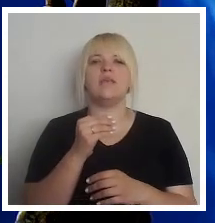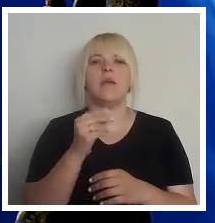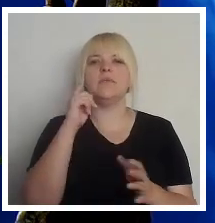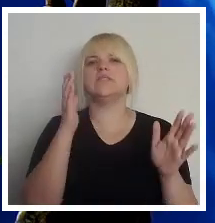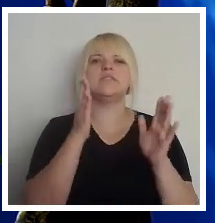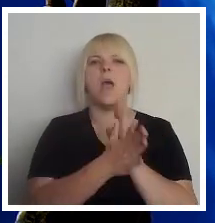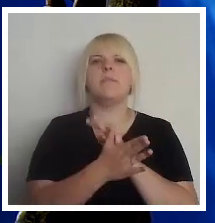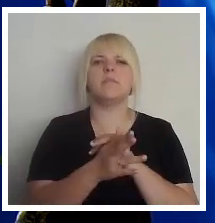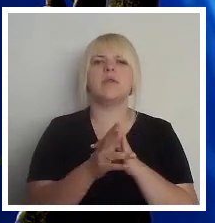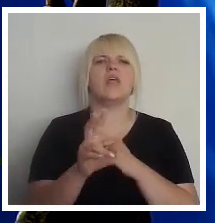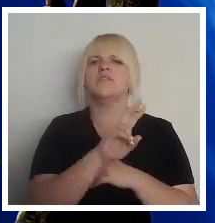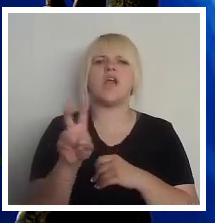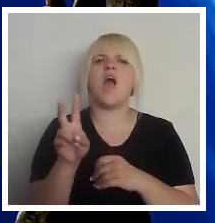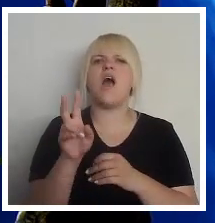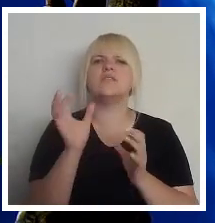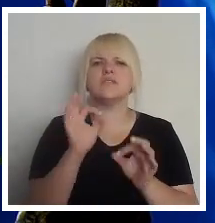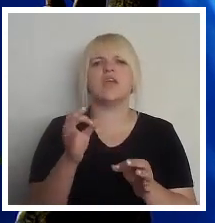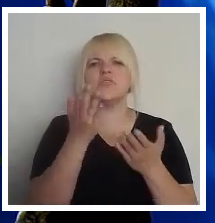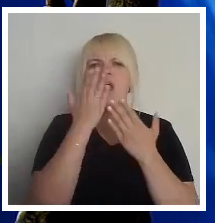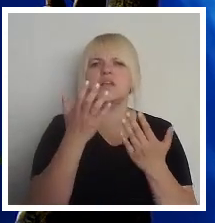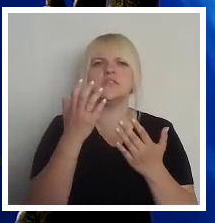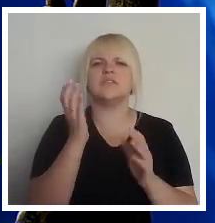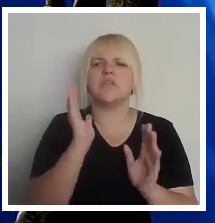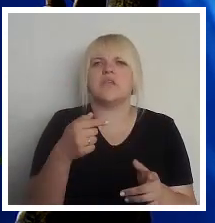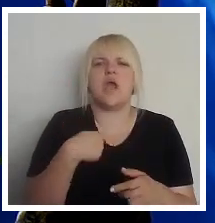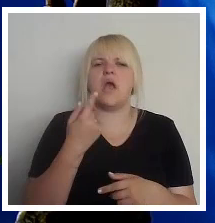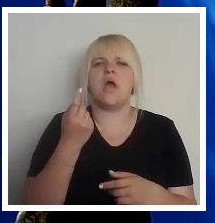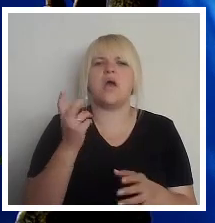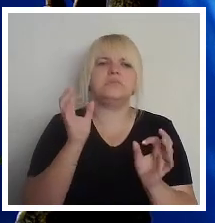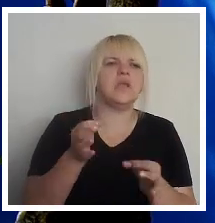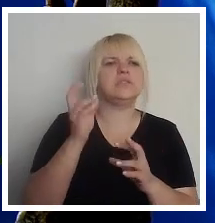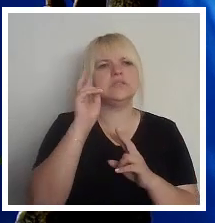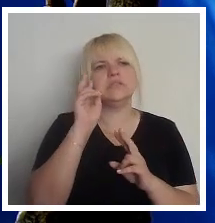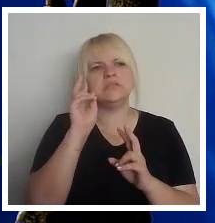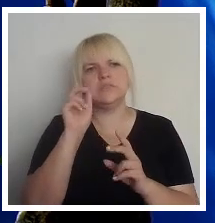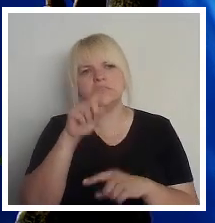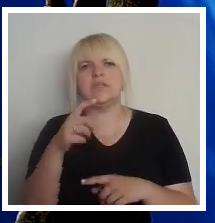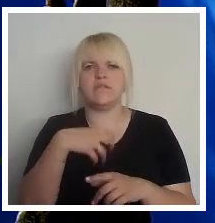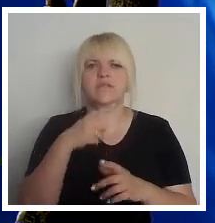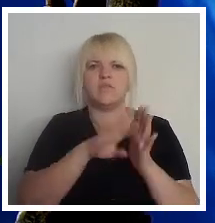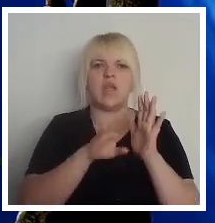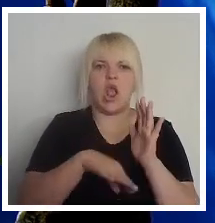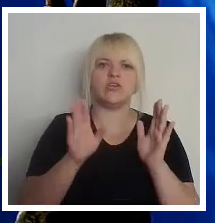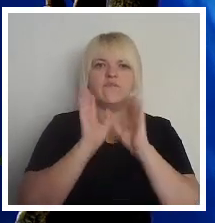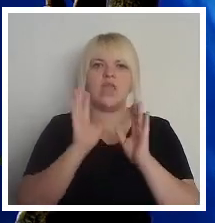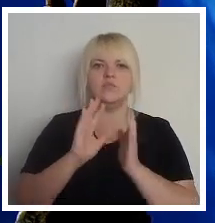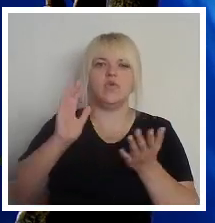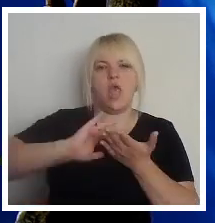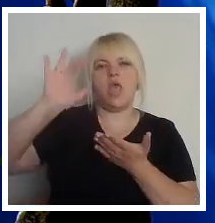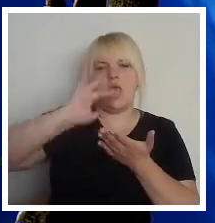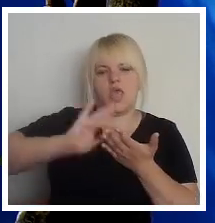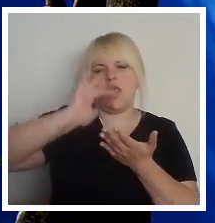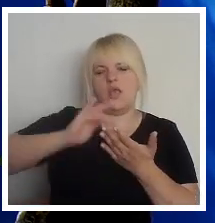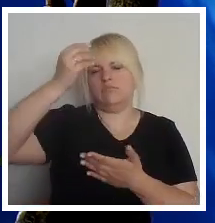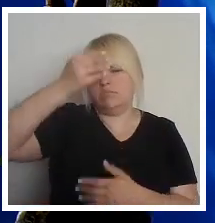saprast, kas tad viņam ir tieši jālasa, kas viņam jāzina. Viņš atšķir Facebook un ritina, un tur viņš redz